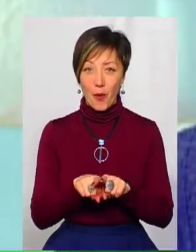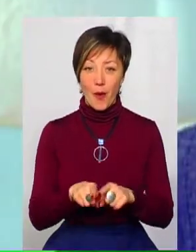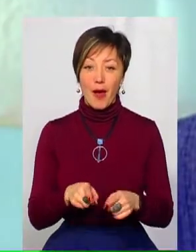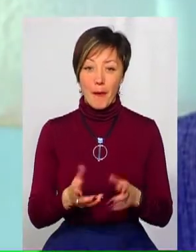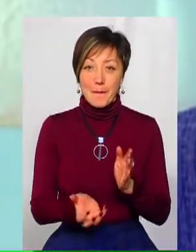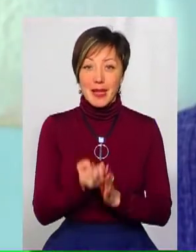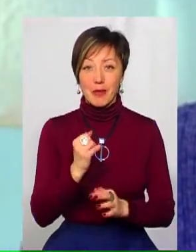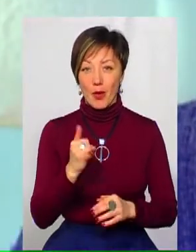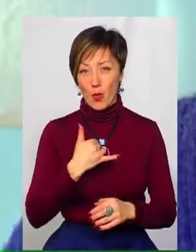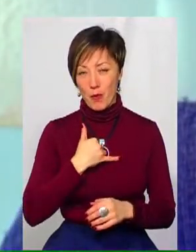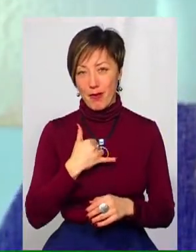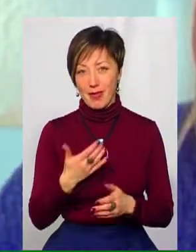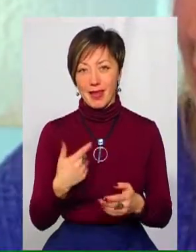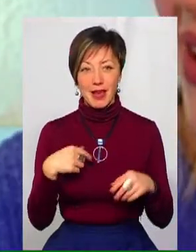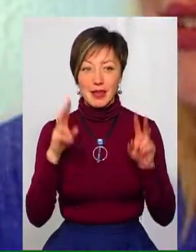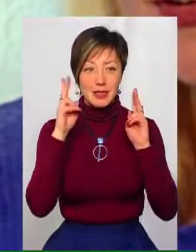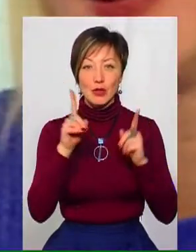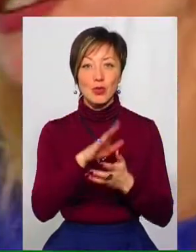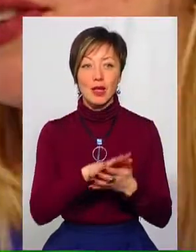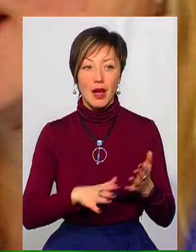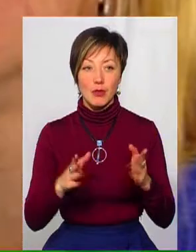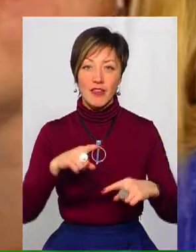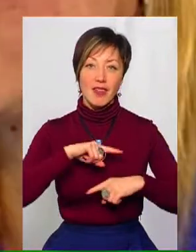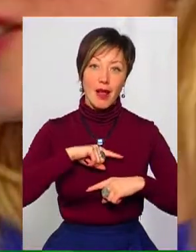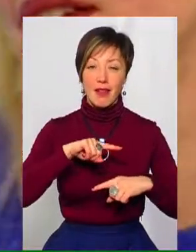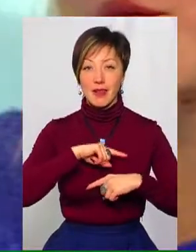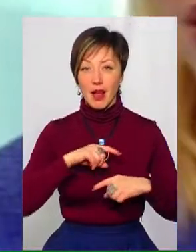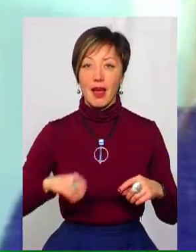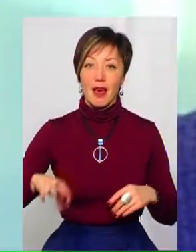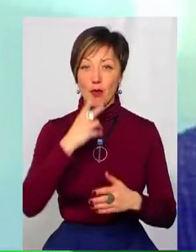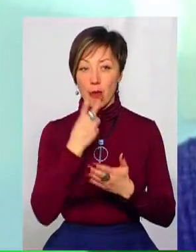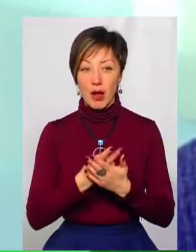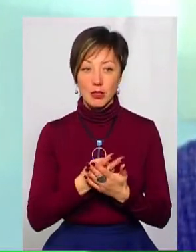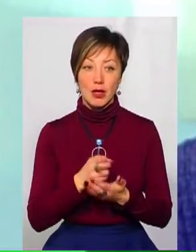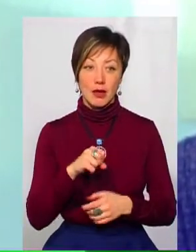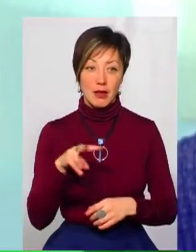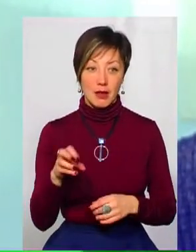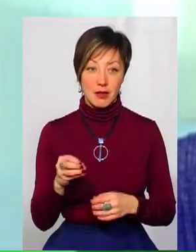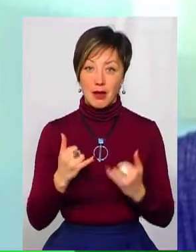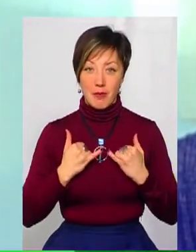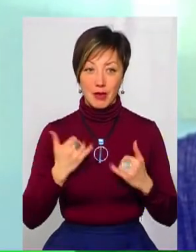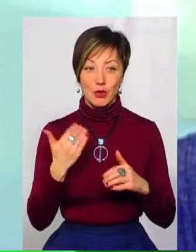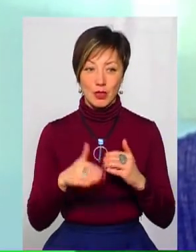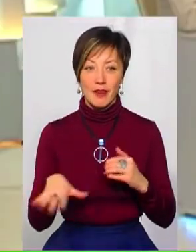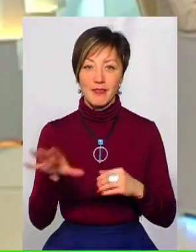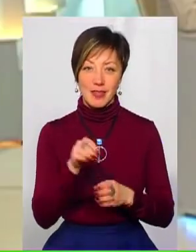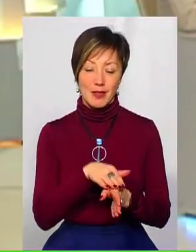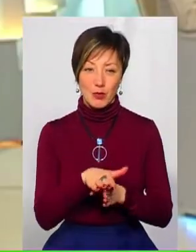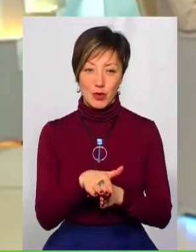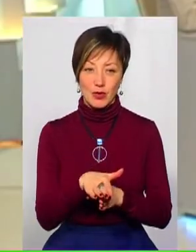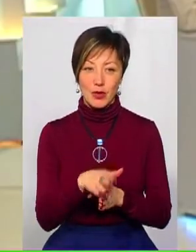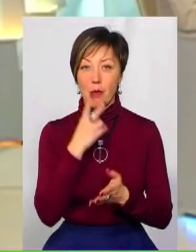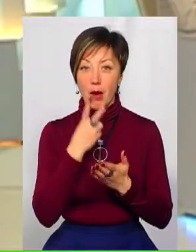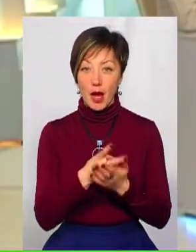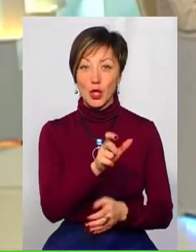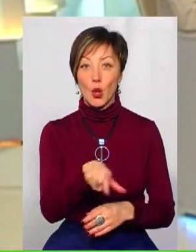мене. І чесно, я не знаю, що там буде далі, фінал, не фінал, Євробачення, не Євробачення. Для мене вже все відбулося. Бачучи